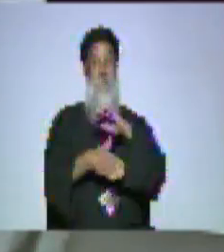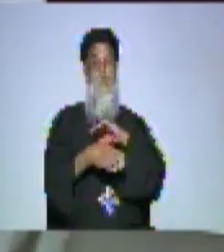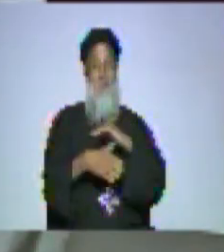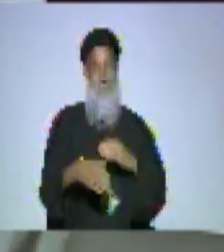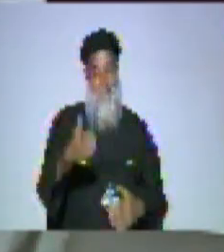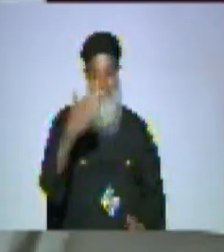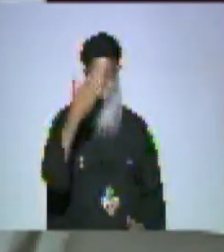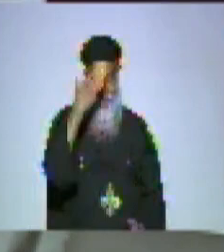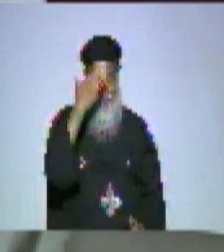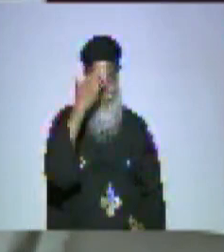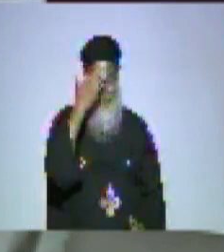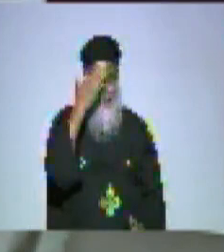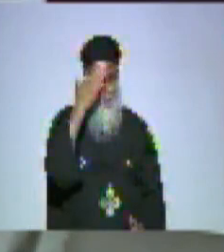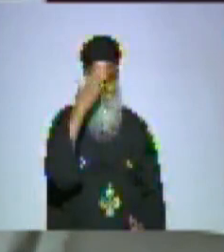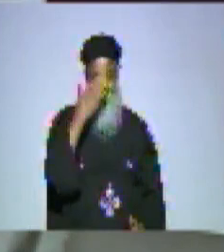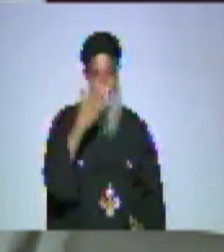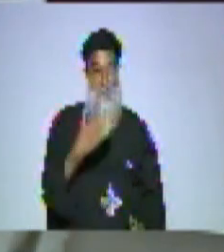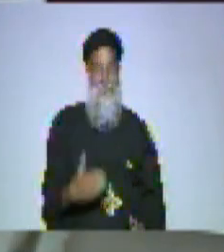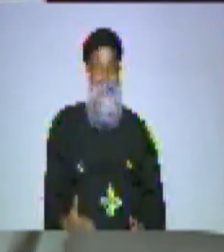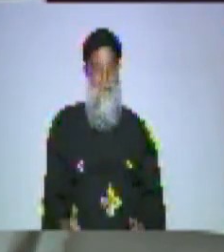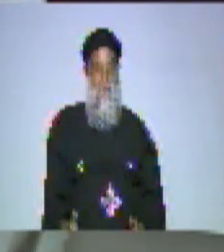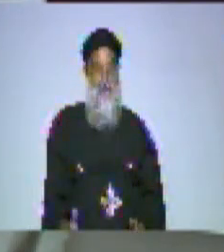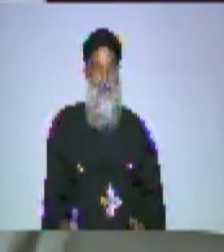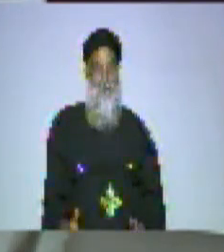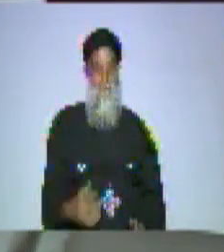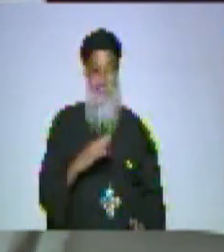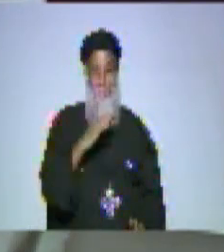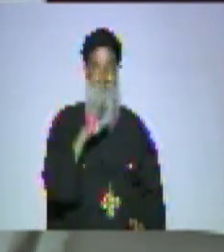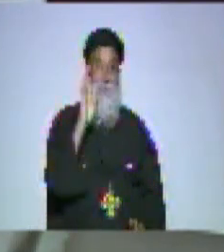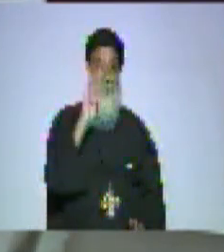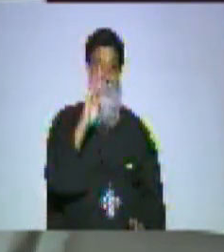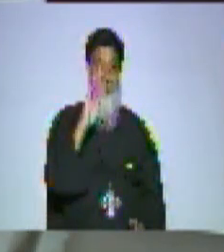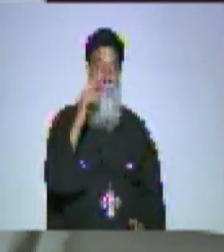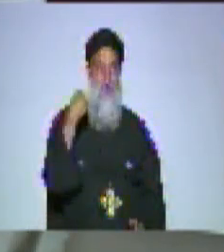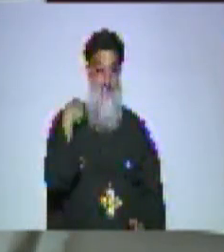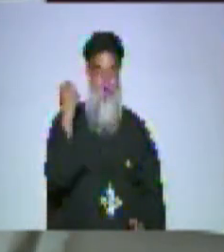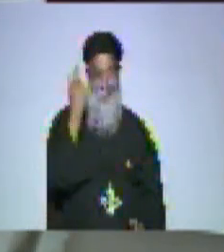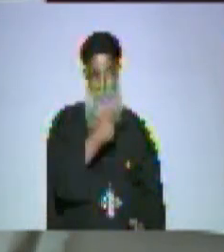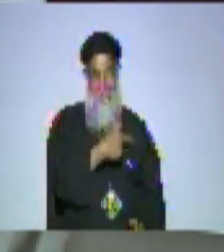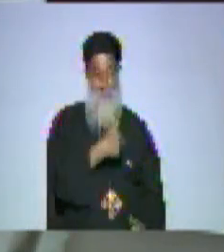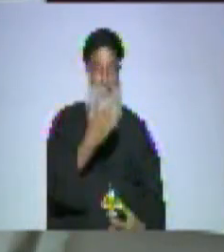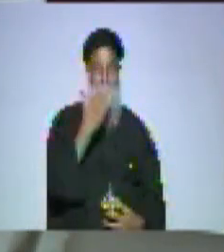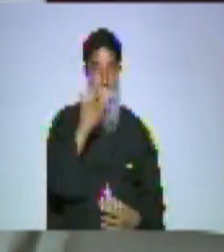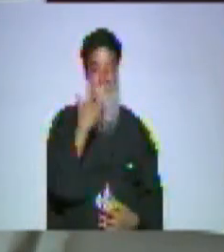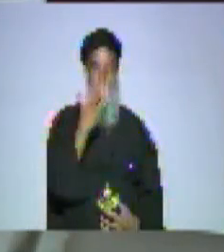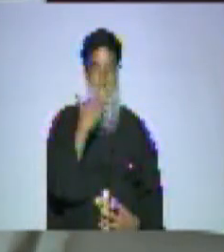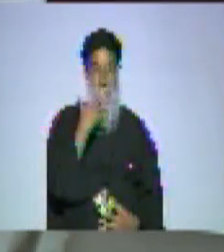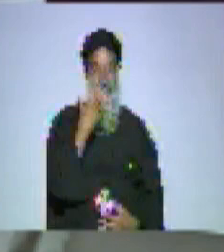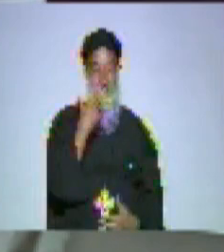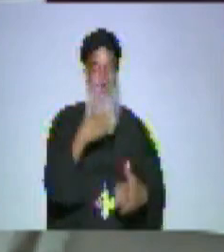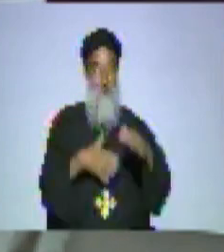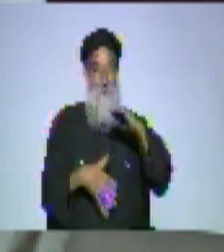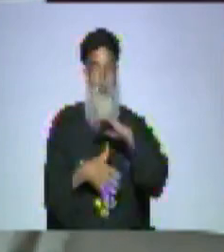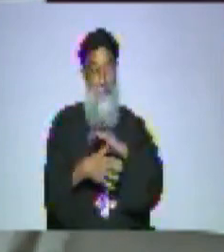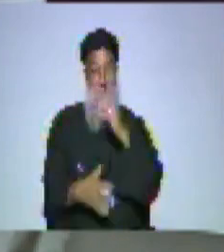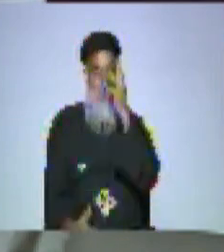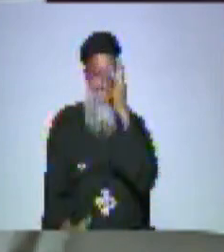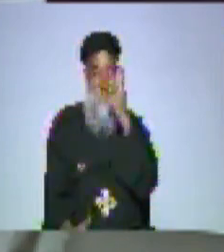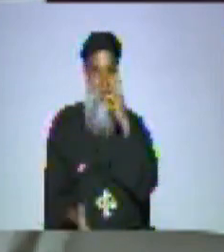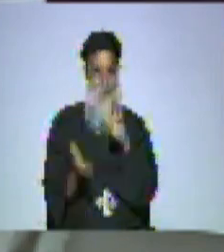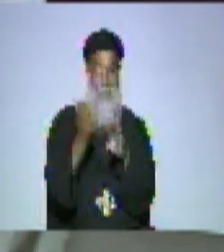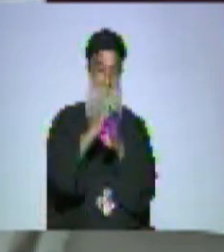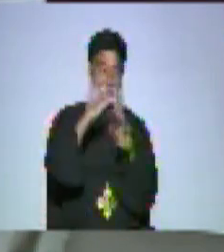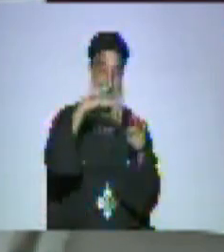ان انا اتكلم عن مدرسه البابا شنوده الثالث المتنيح